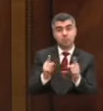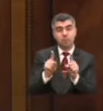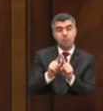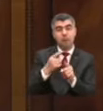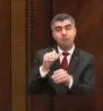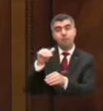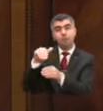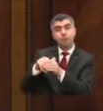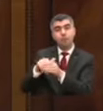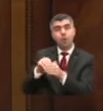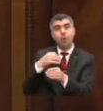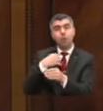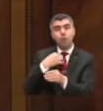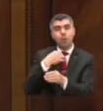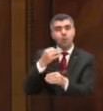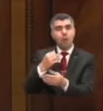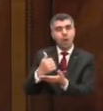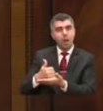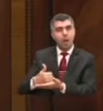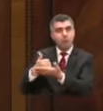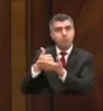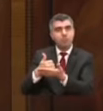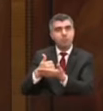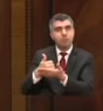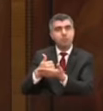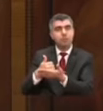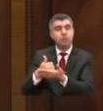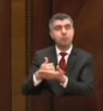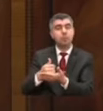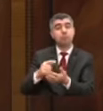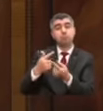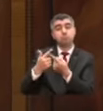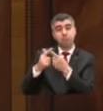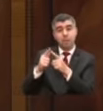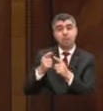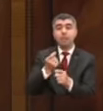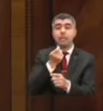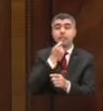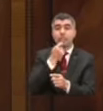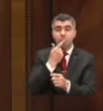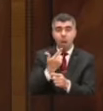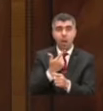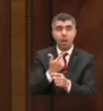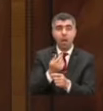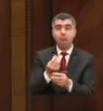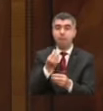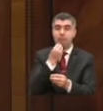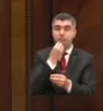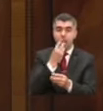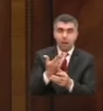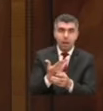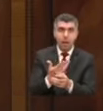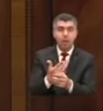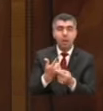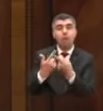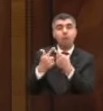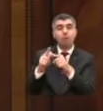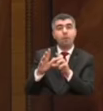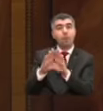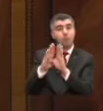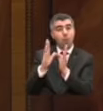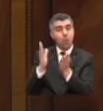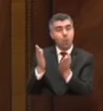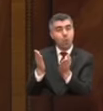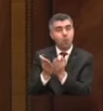للصندوق ديروا له مقترح ماشي فقط عيب هذا الشيء راه كاين حتى الادويه كاين حتى المواد الغذائيه كاين حتى امور اخرى باش تكون